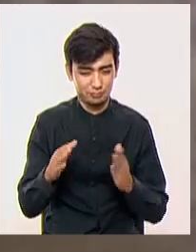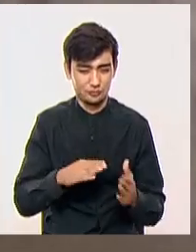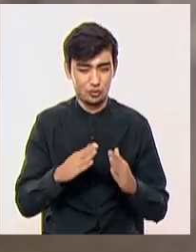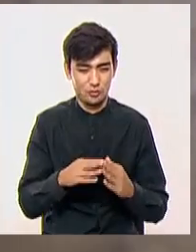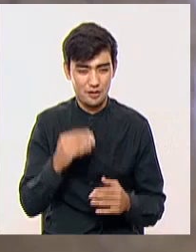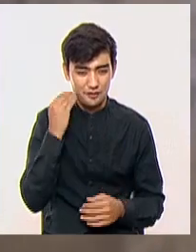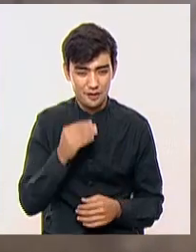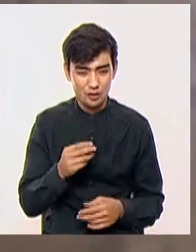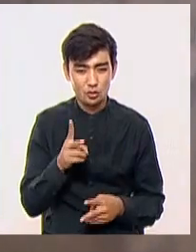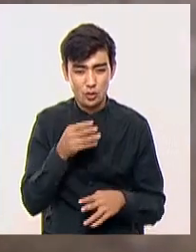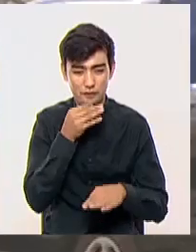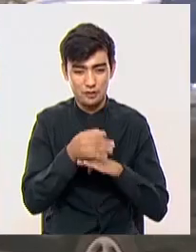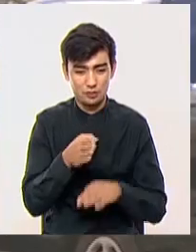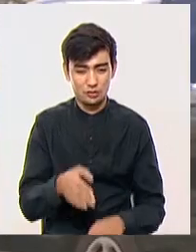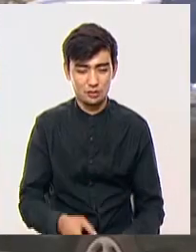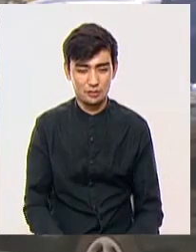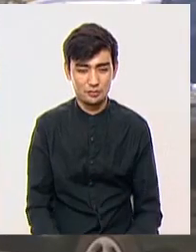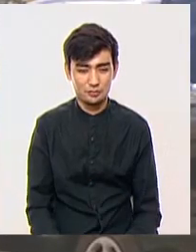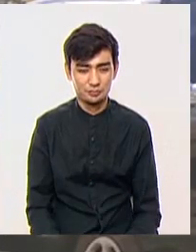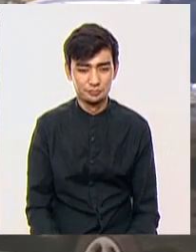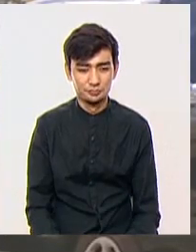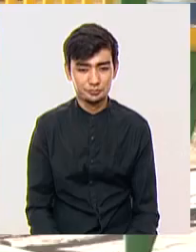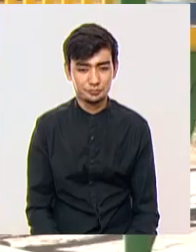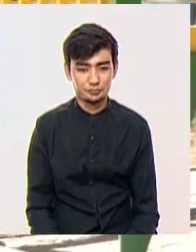үйдің сапасына кім жауап береді?